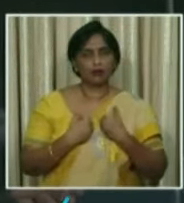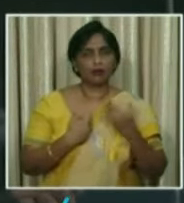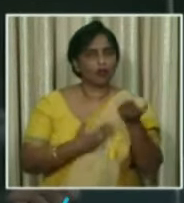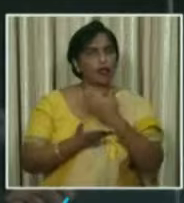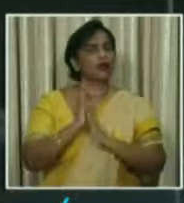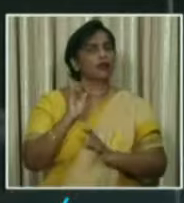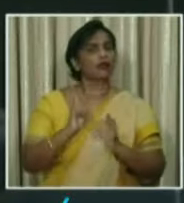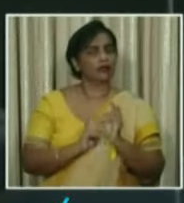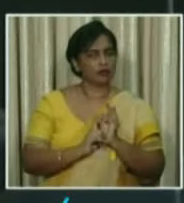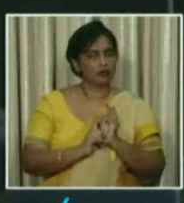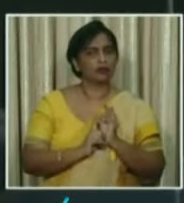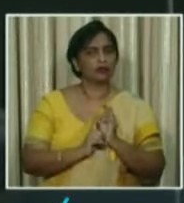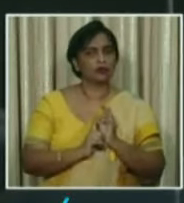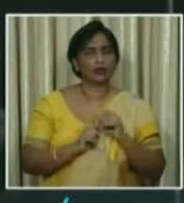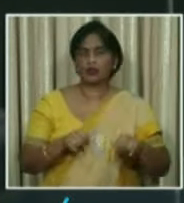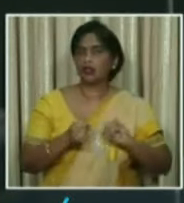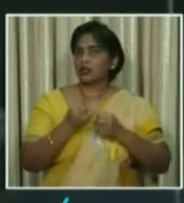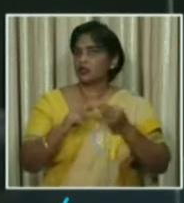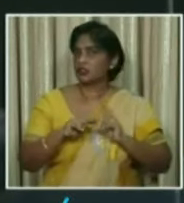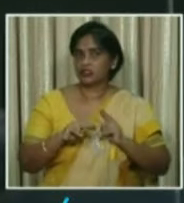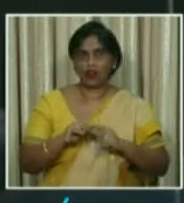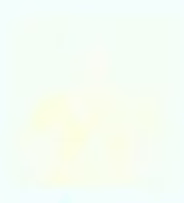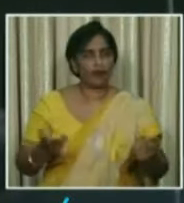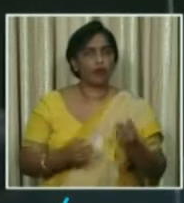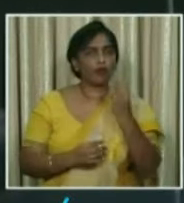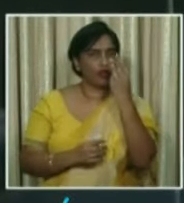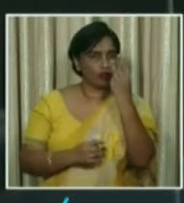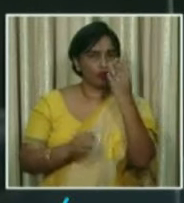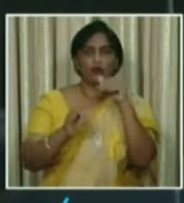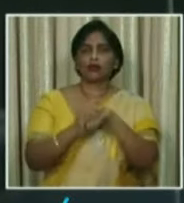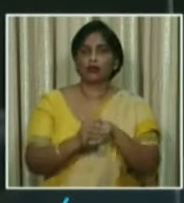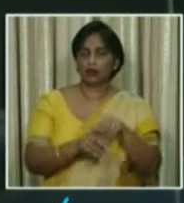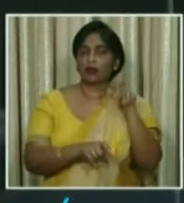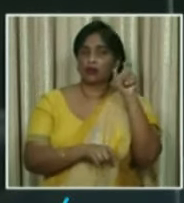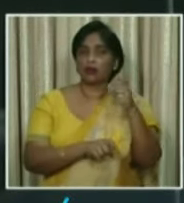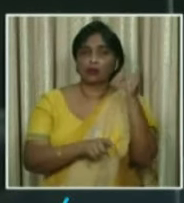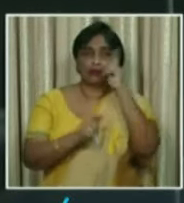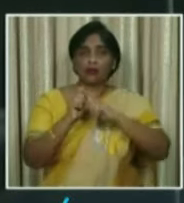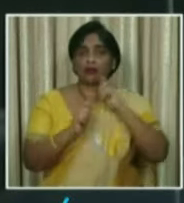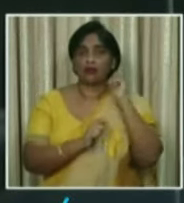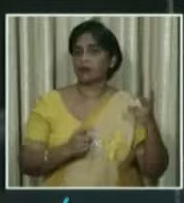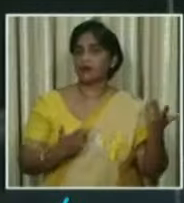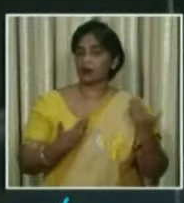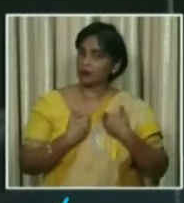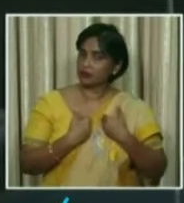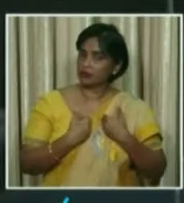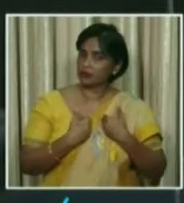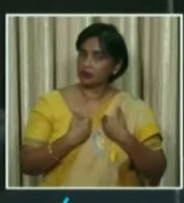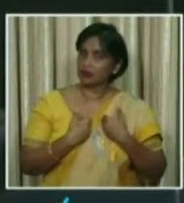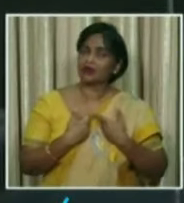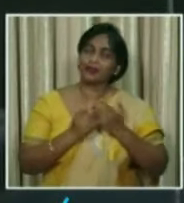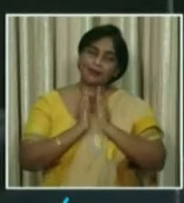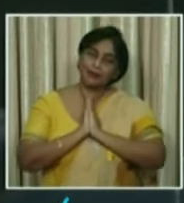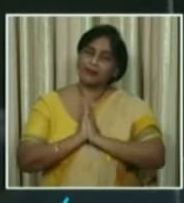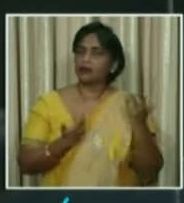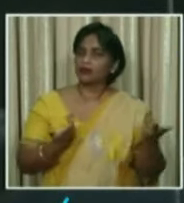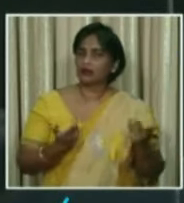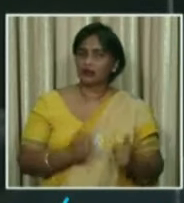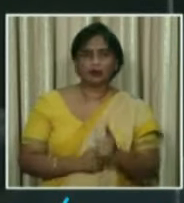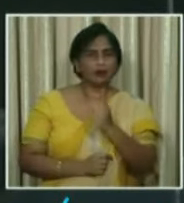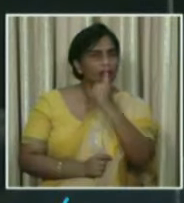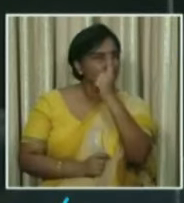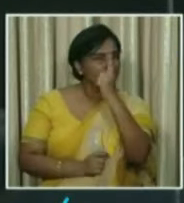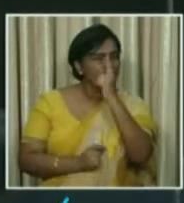පාර්ලිමේන්තු මන්ත්‍රීවරු. තාම ස්ටාෆ් එකක් නැහැ. 3 දෙනා ඉන්නේ. ඒ කට්ටියකෙත් පඩි ගෙවන්න විදියක් නැහැ කියලා මම වඳින්න ඕනේ කාගෙන් හරි